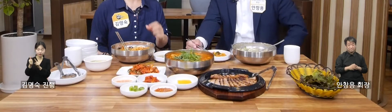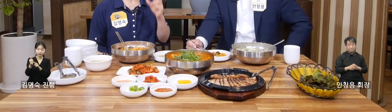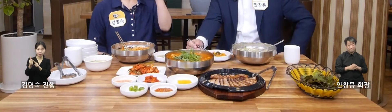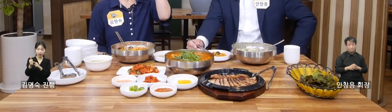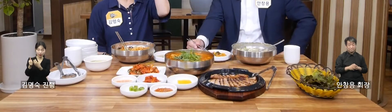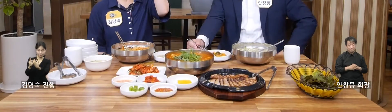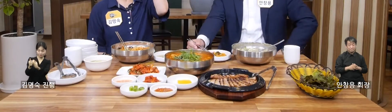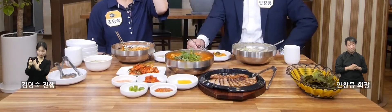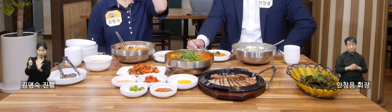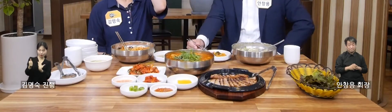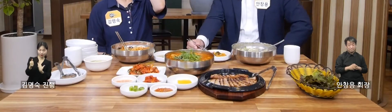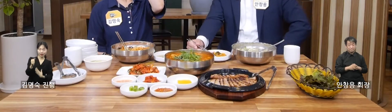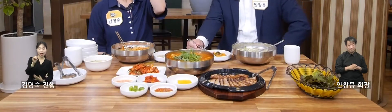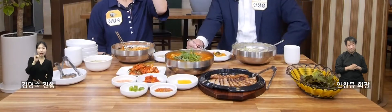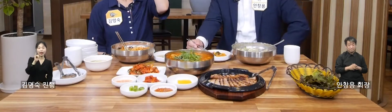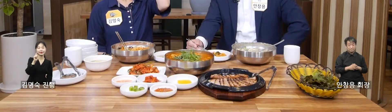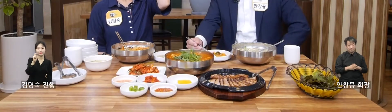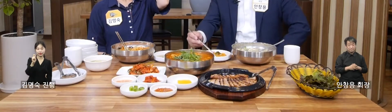말씀해 주셨는데 이 IT